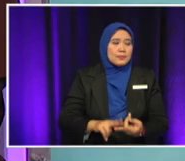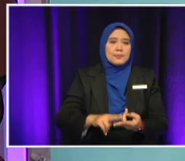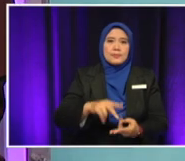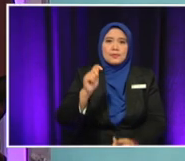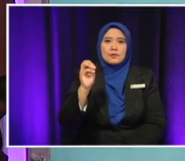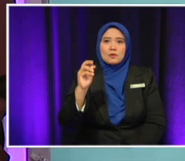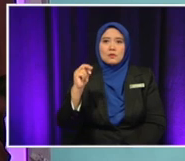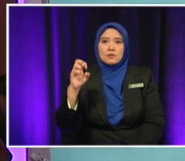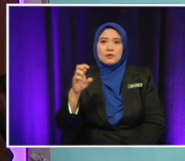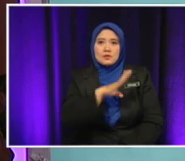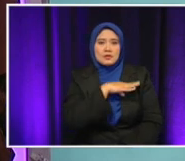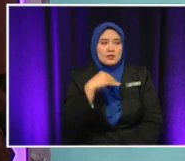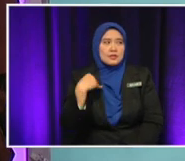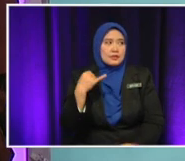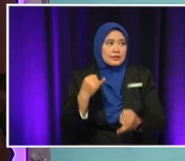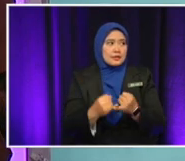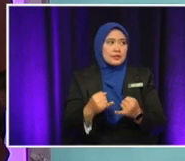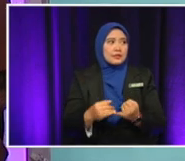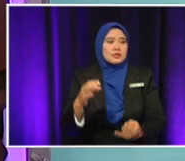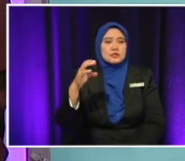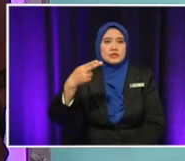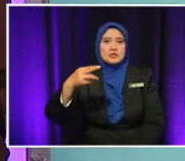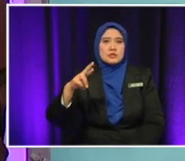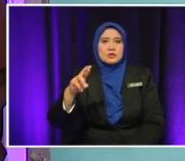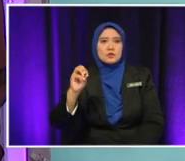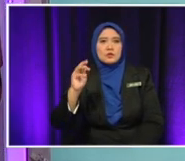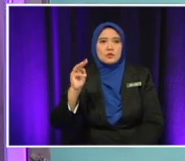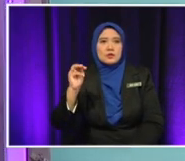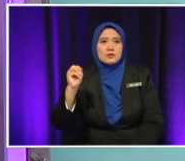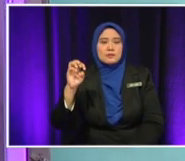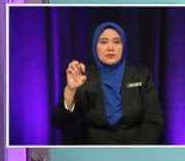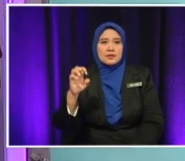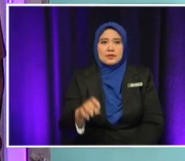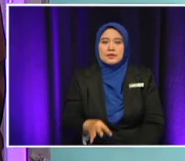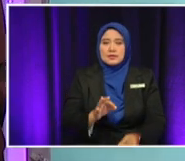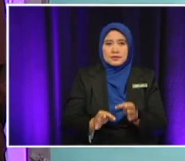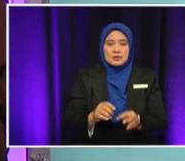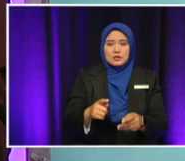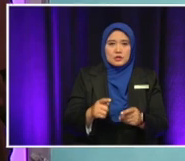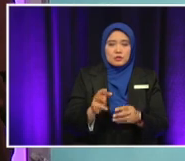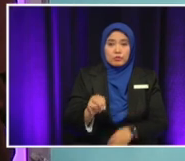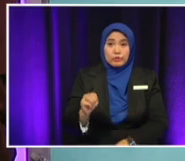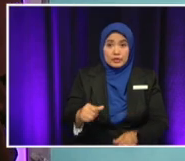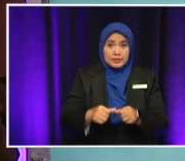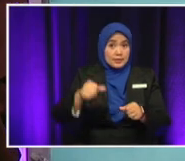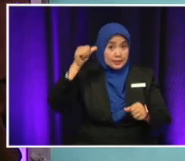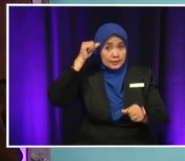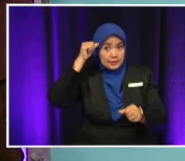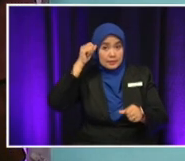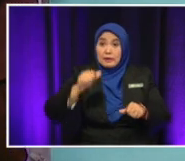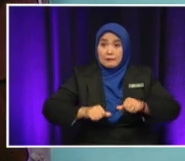masih ingat waktu yang mereka telah lakukan secara Amali ya sampai tiga Insyaallah mereka menjawab soal ini dengan baik